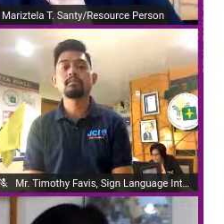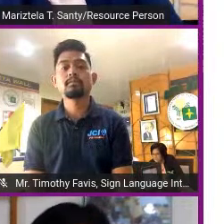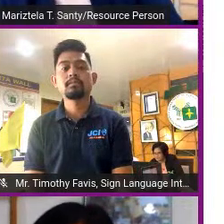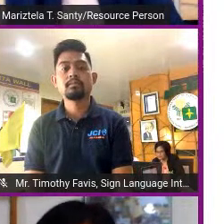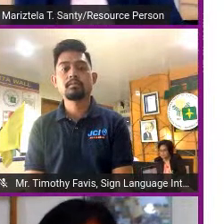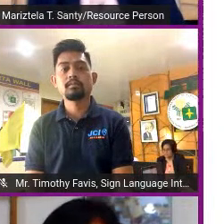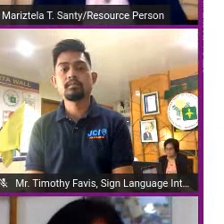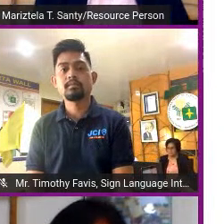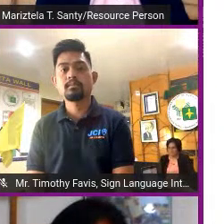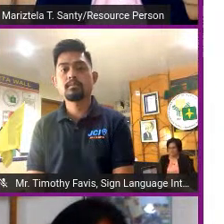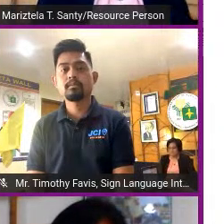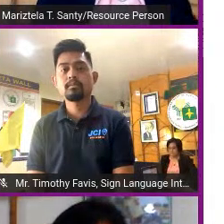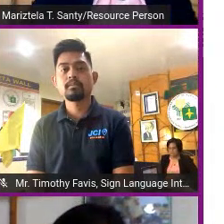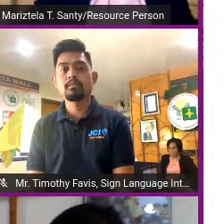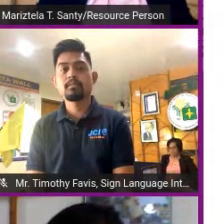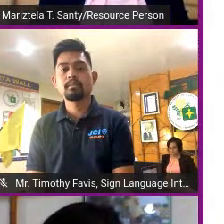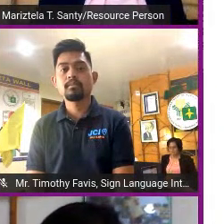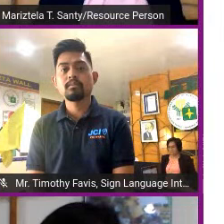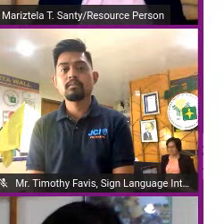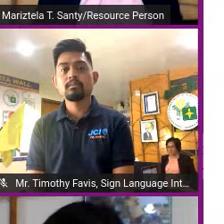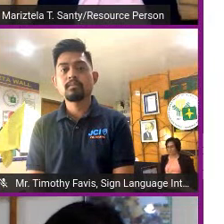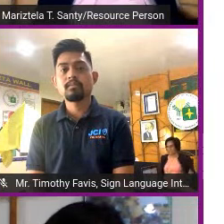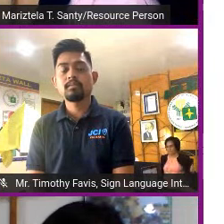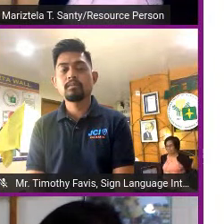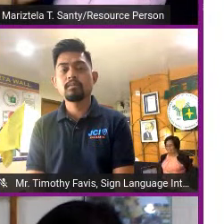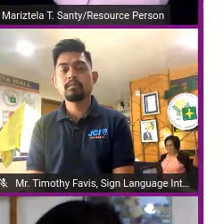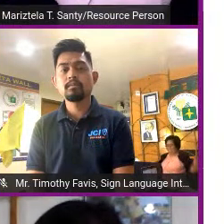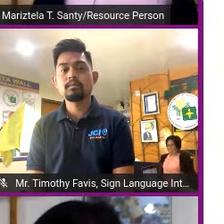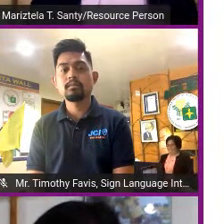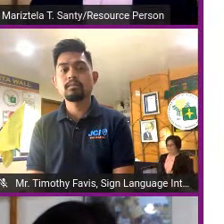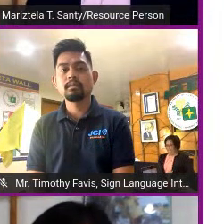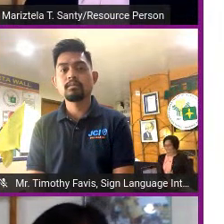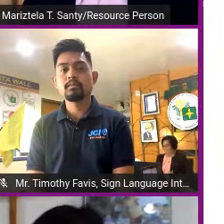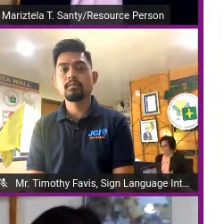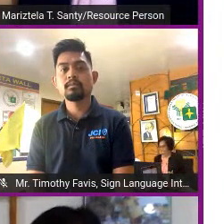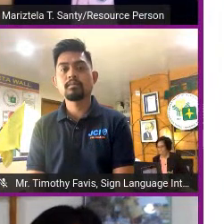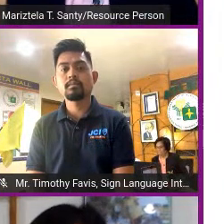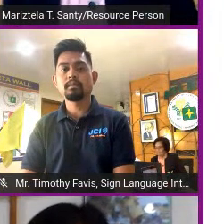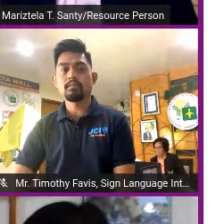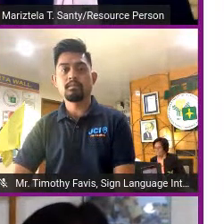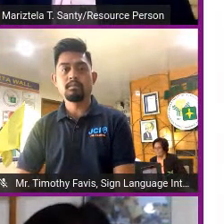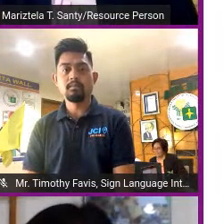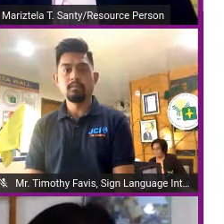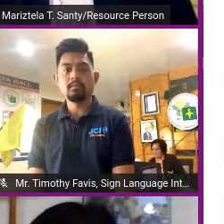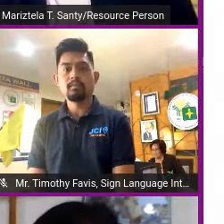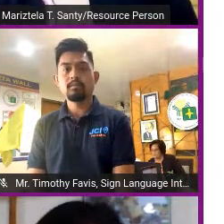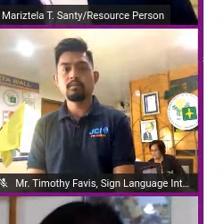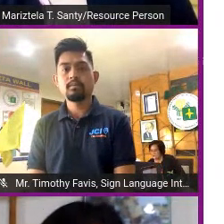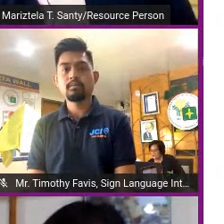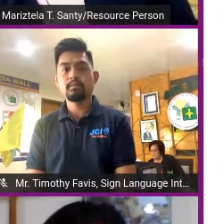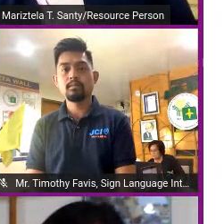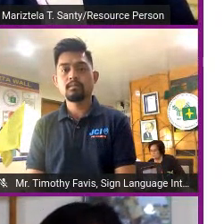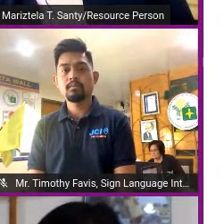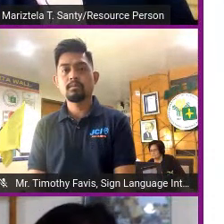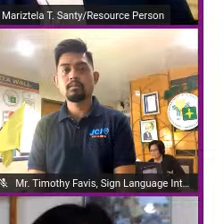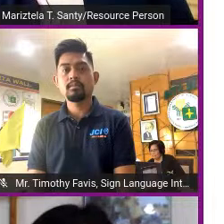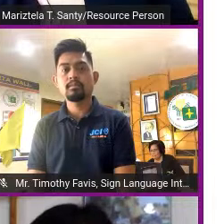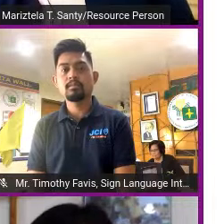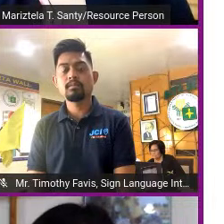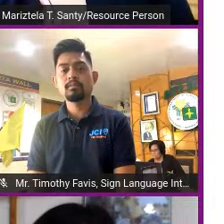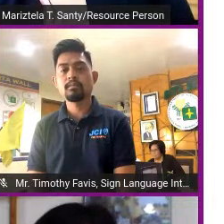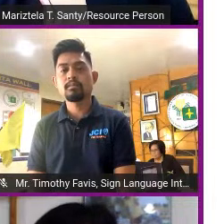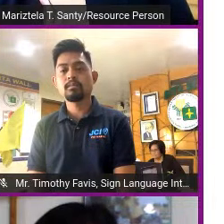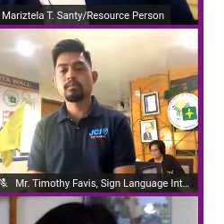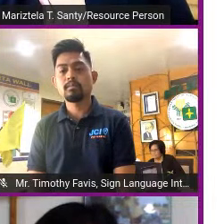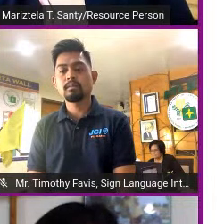katanungan. Okay, while waiting. Okay po, while waiting, pakitinan lang po ko na tignan nyo po yung link so that